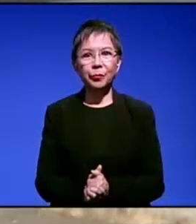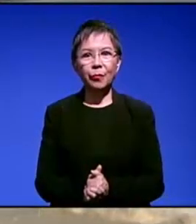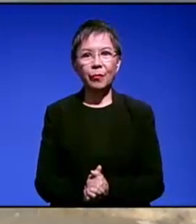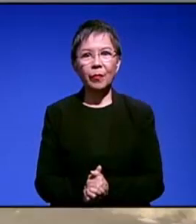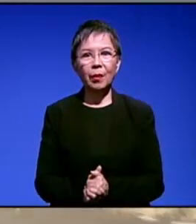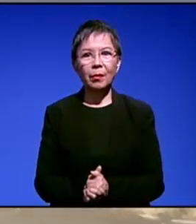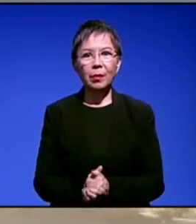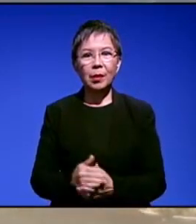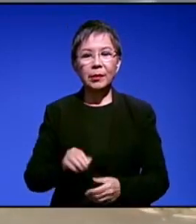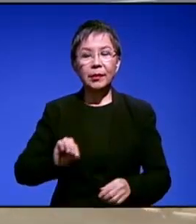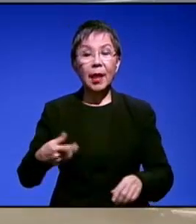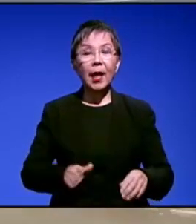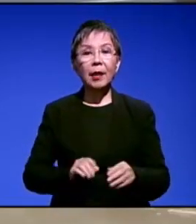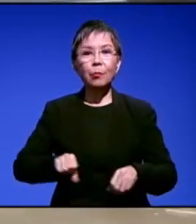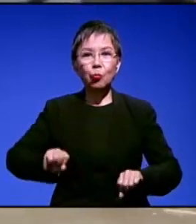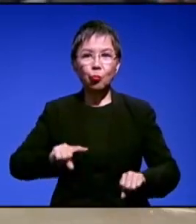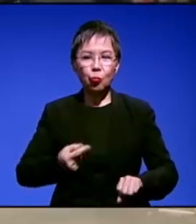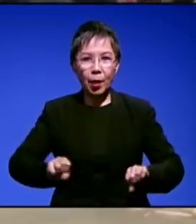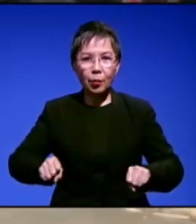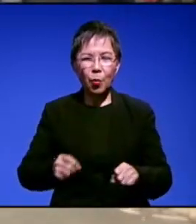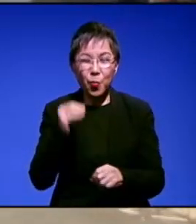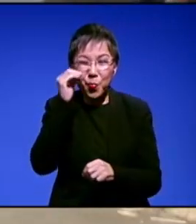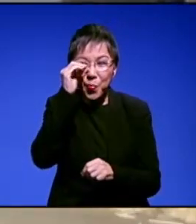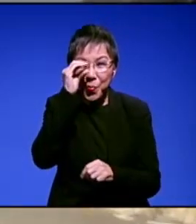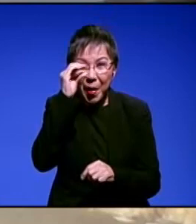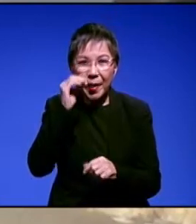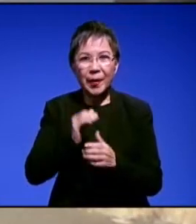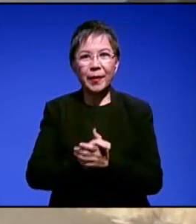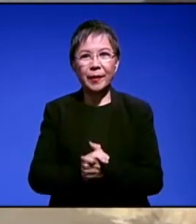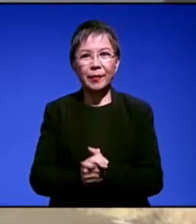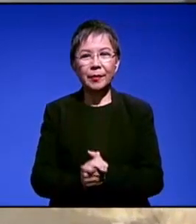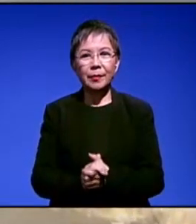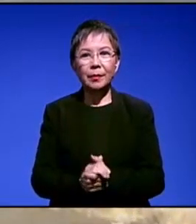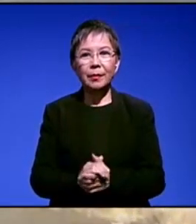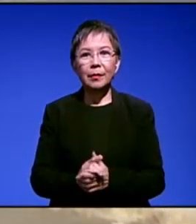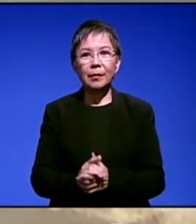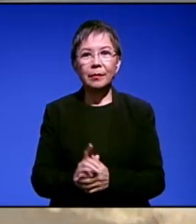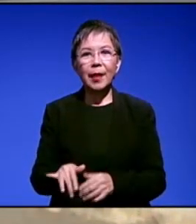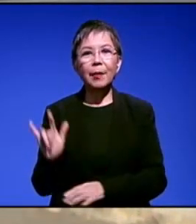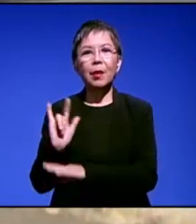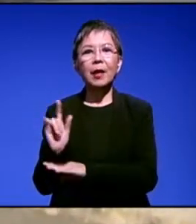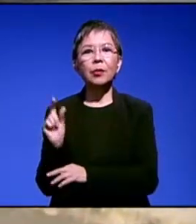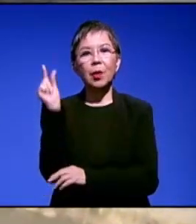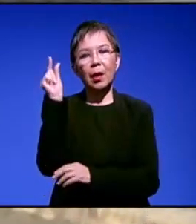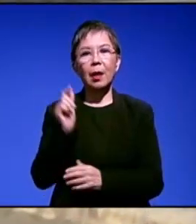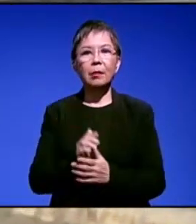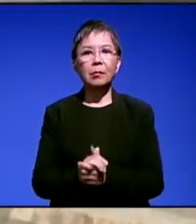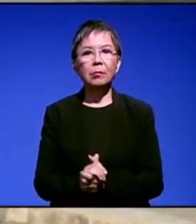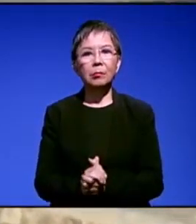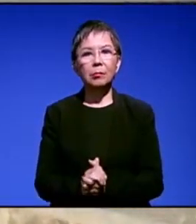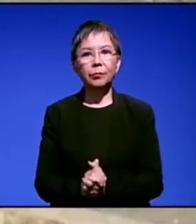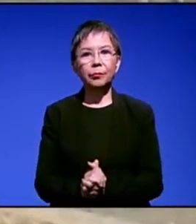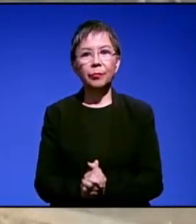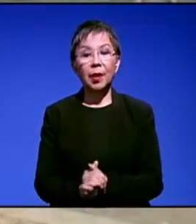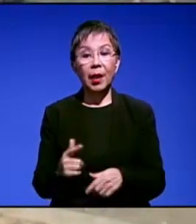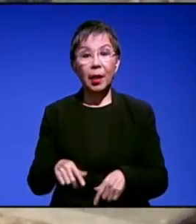Saya Subuh. Dari mana? Subuh. Subuh. Dari Bekasi Utara. Dari mana tadi? Bekasi Utara. Bekasi Utara. Ya.